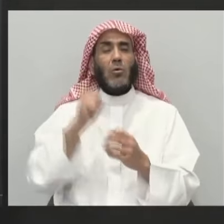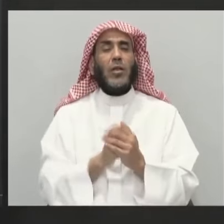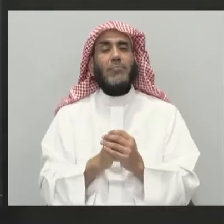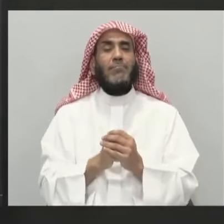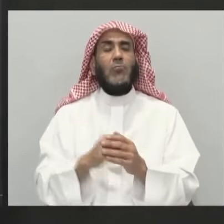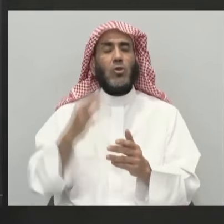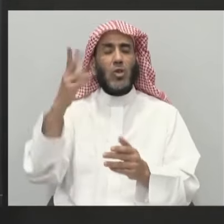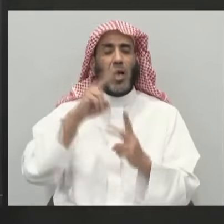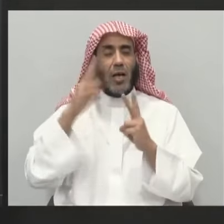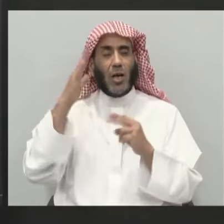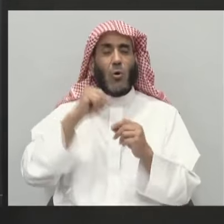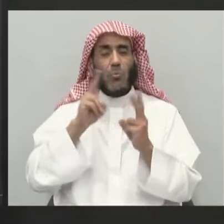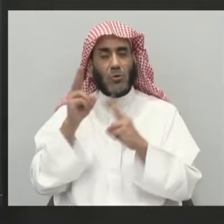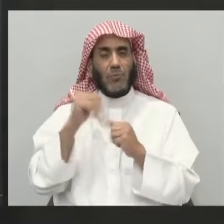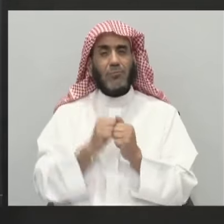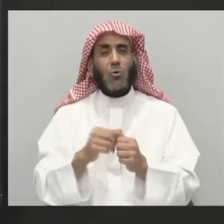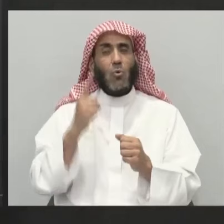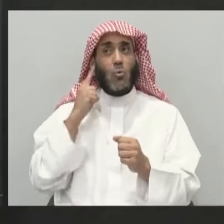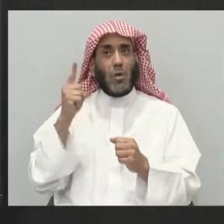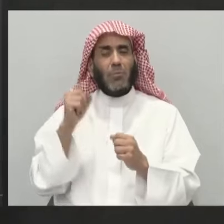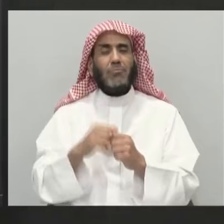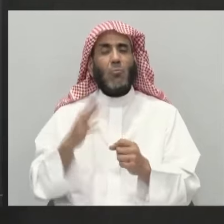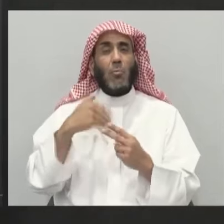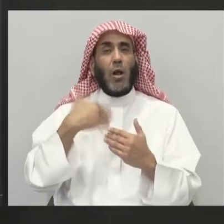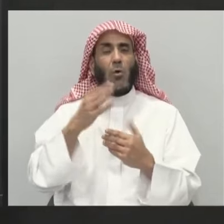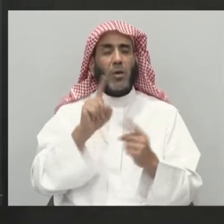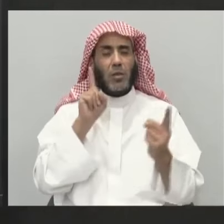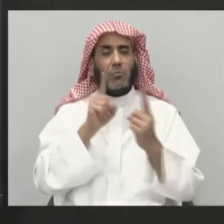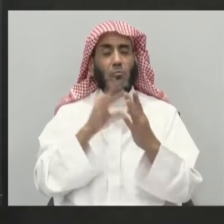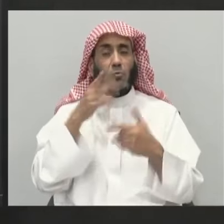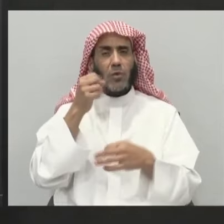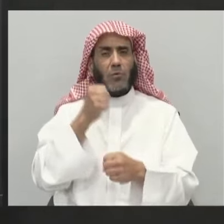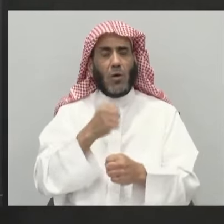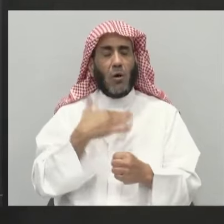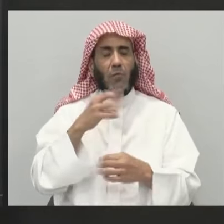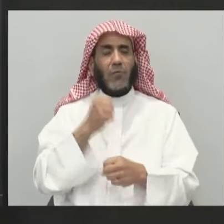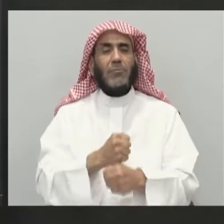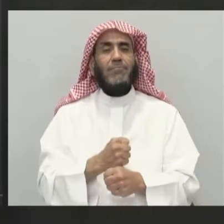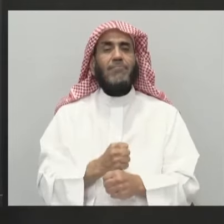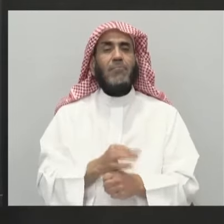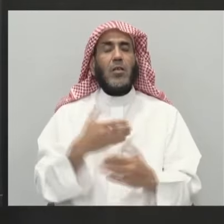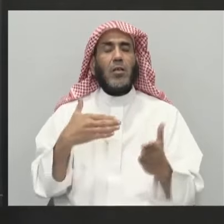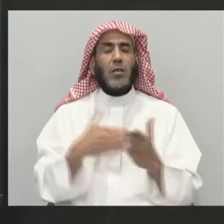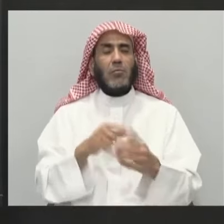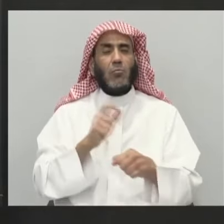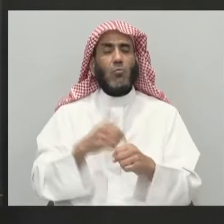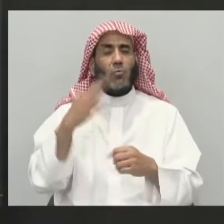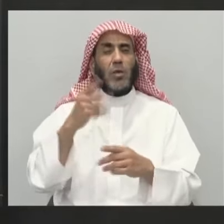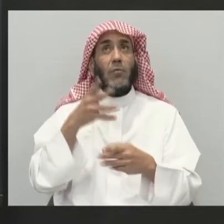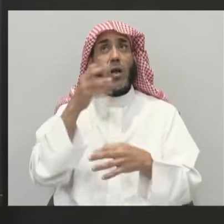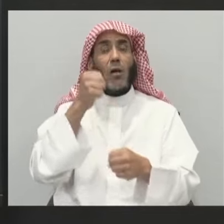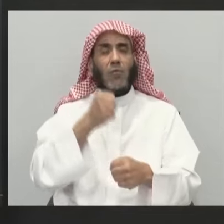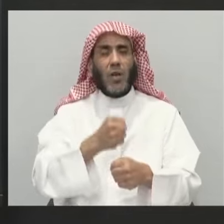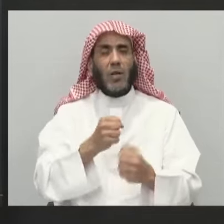والقادر عليه شاكرا لكم طيب الاصغاء وكريم المتابعه مؤملا ان التقيكم وانتم دائما في خير وعافيه حتى ذلكم الحين اترككم في